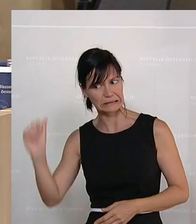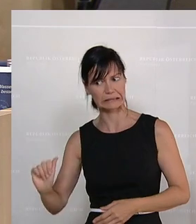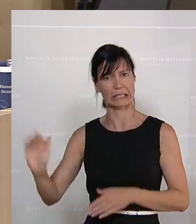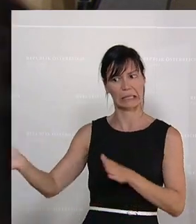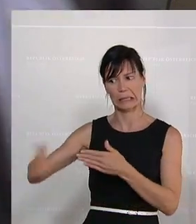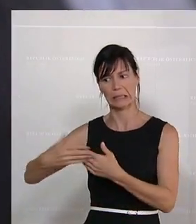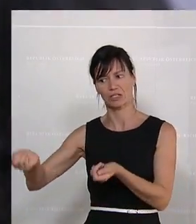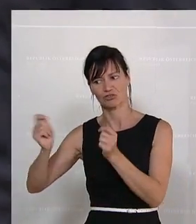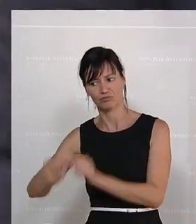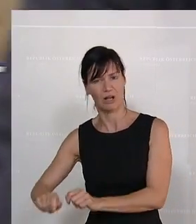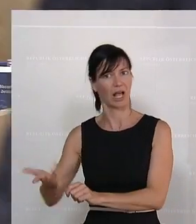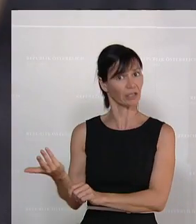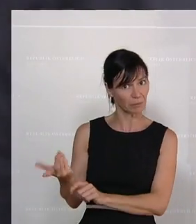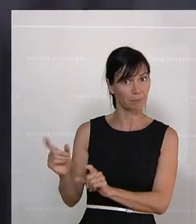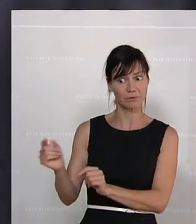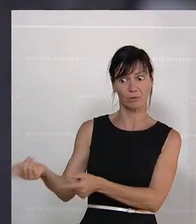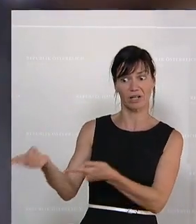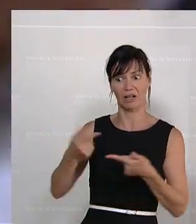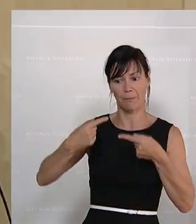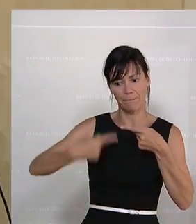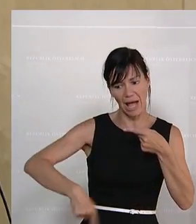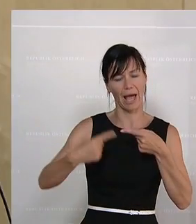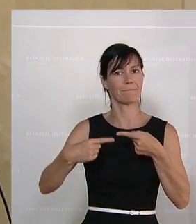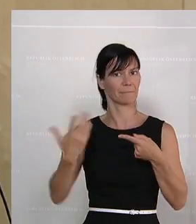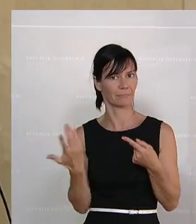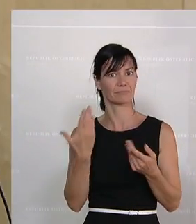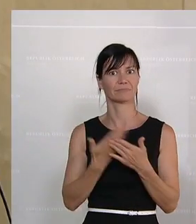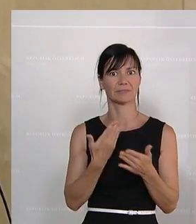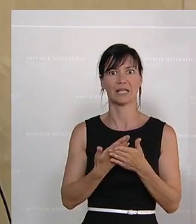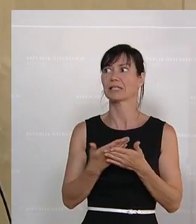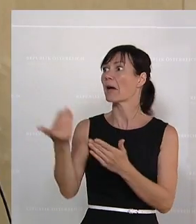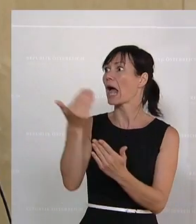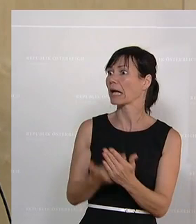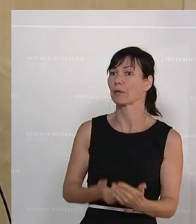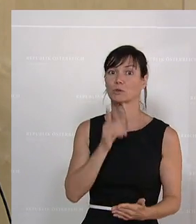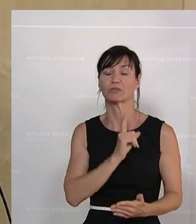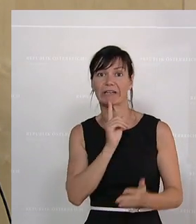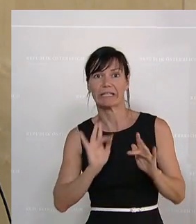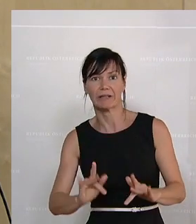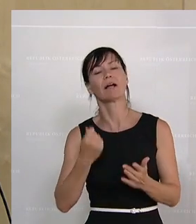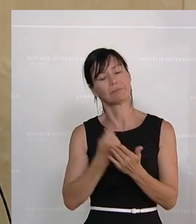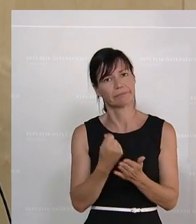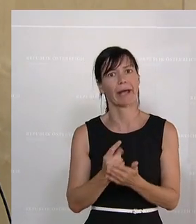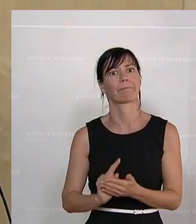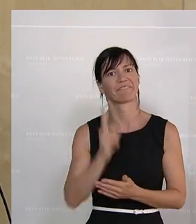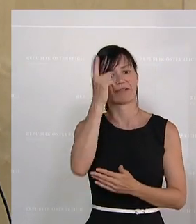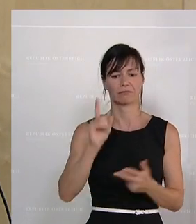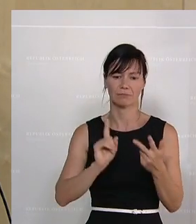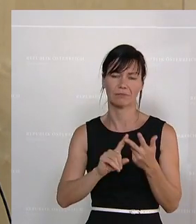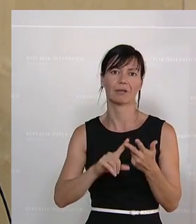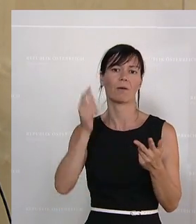angebotsverknappung geführt und damit auch zu höheren preisen geführt und das dritte ist natürlich auch der krieg in der ukraine